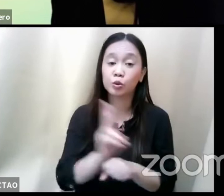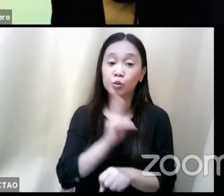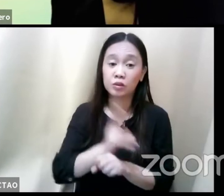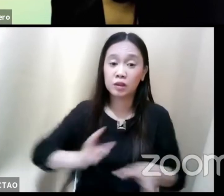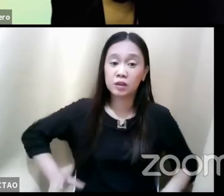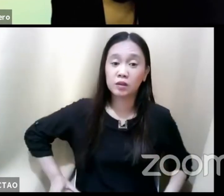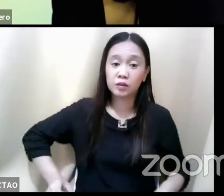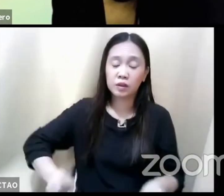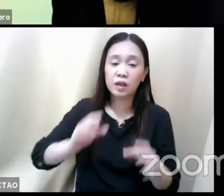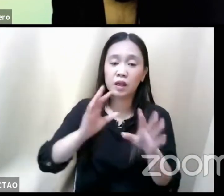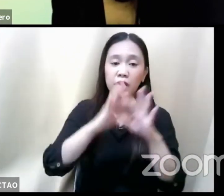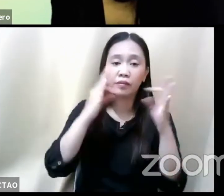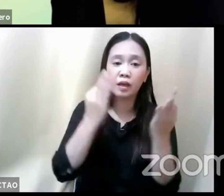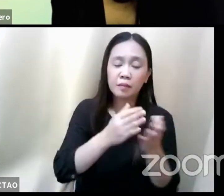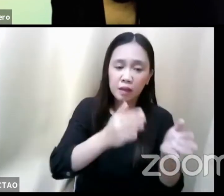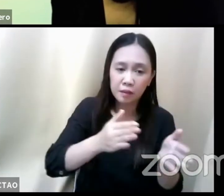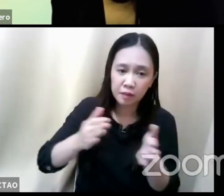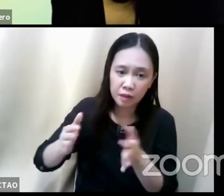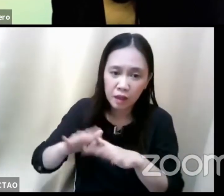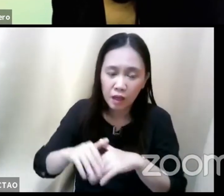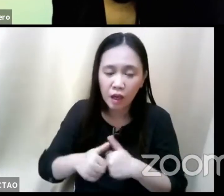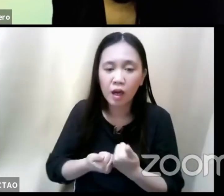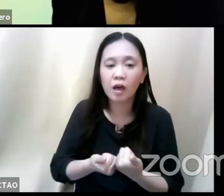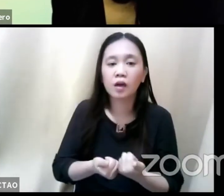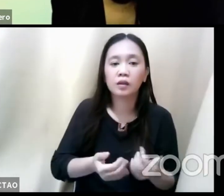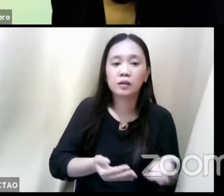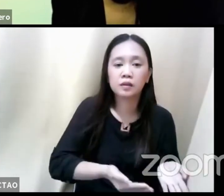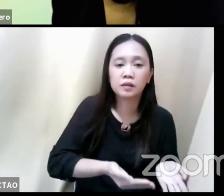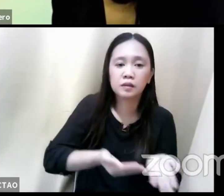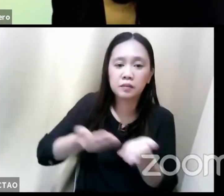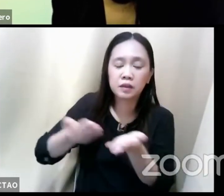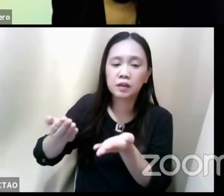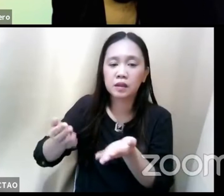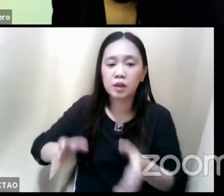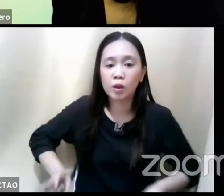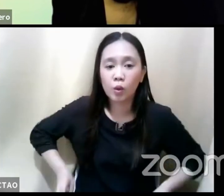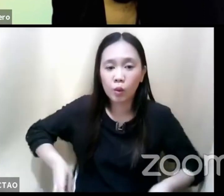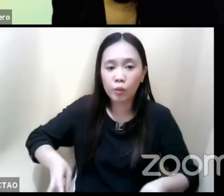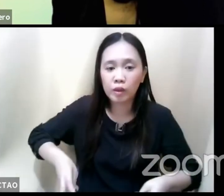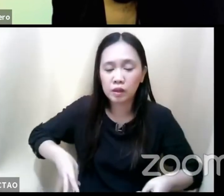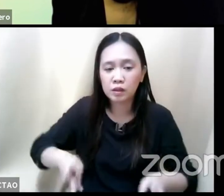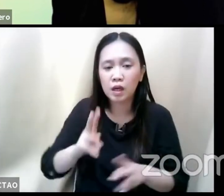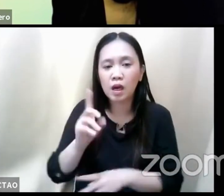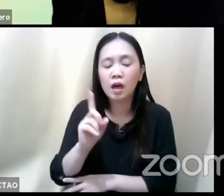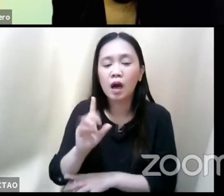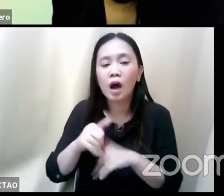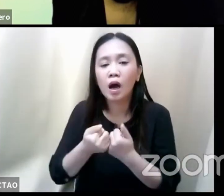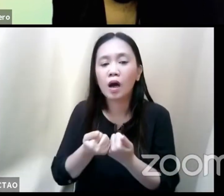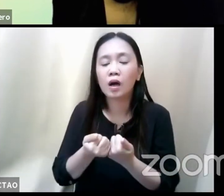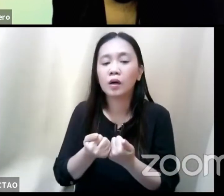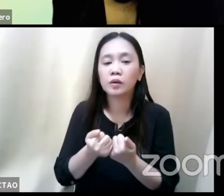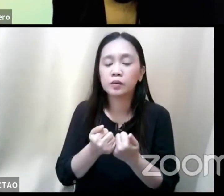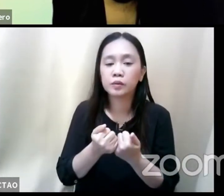family planning, kung paano nila bubuhatin yung wheelchair, ano yung mga, kumbaga nabanggit ko doon kanina yung how to